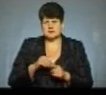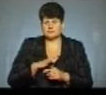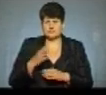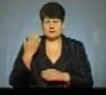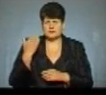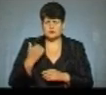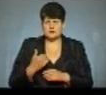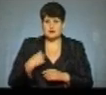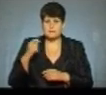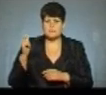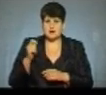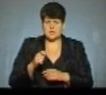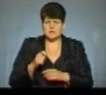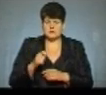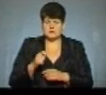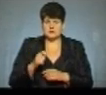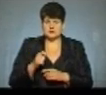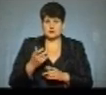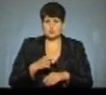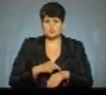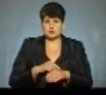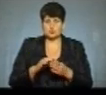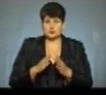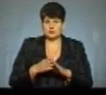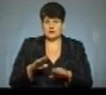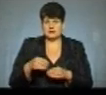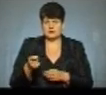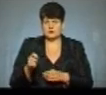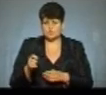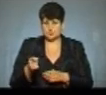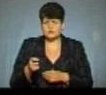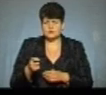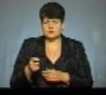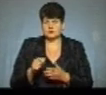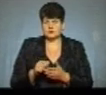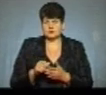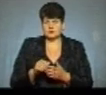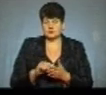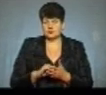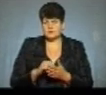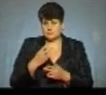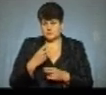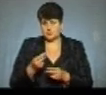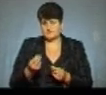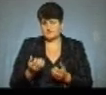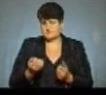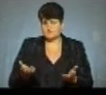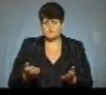була. Я приїхала на підрозділену домову, сказала ключі, тобто документи, гроші взяла. Чи,